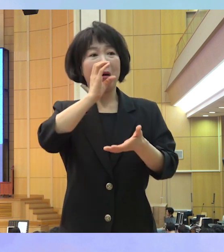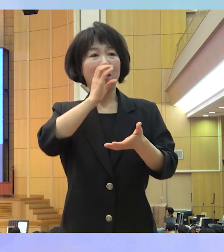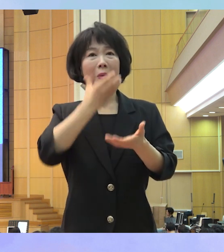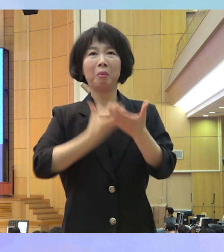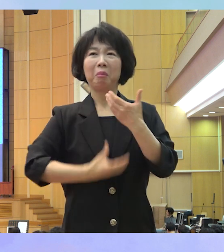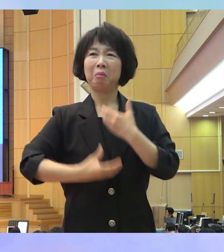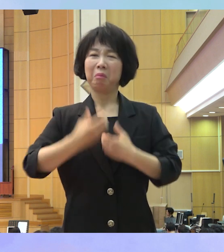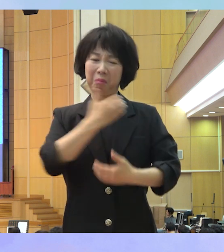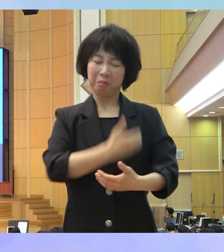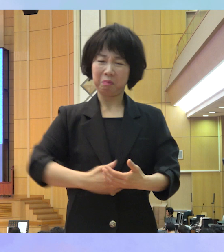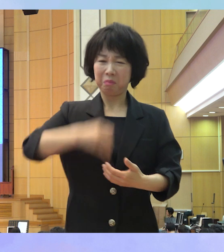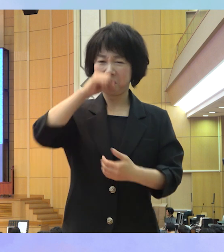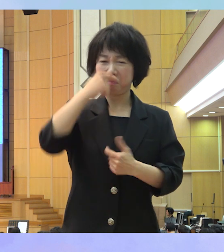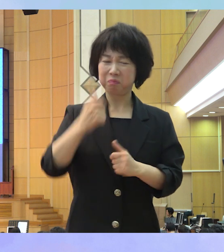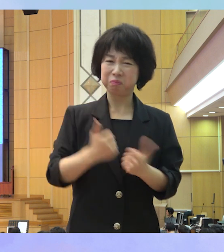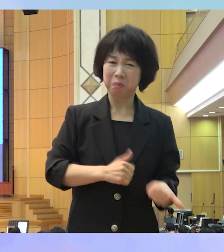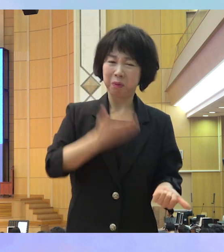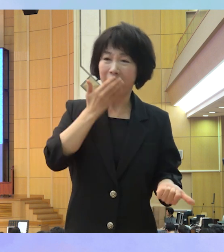돌려서.